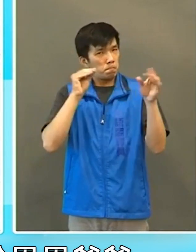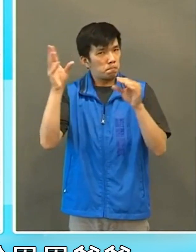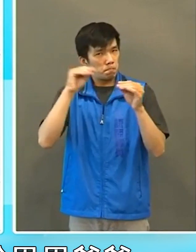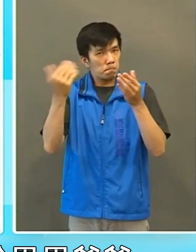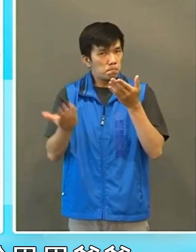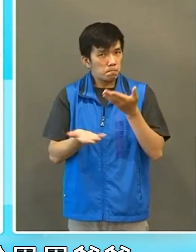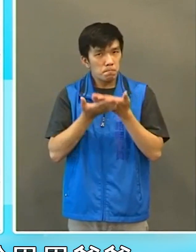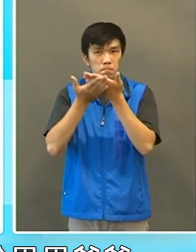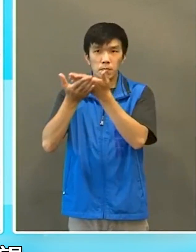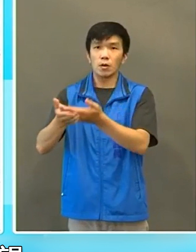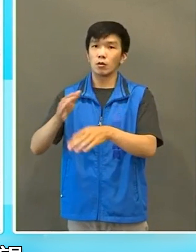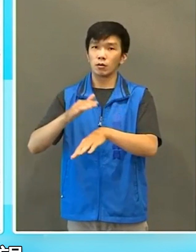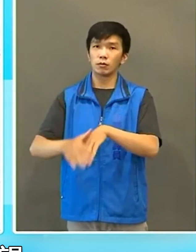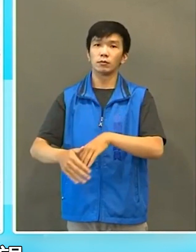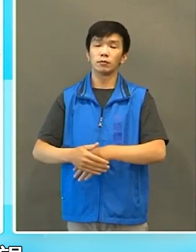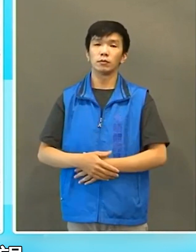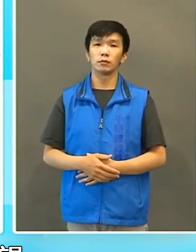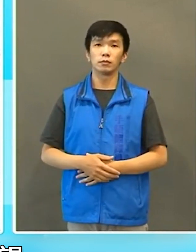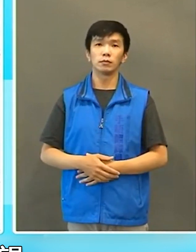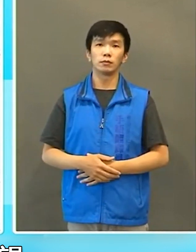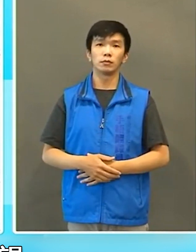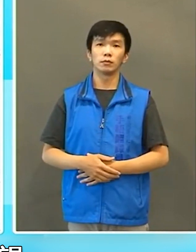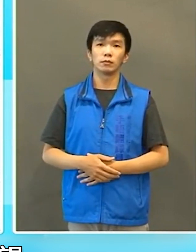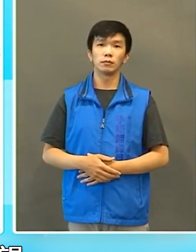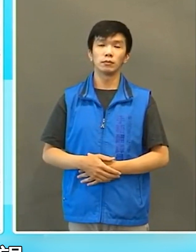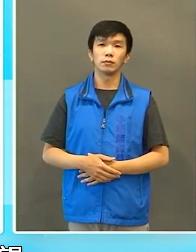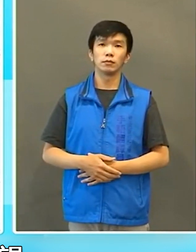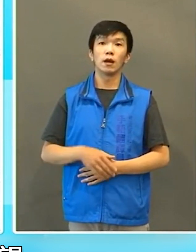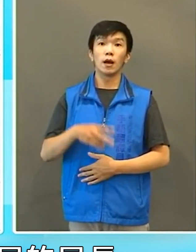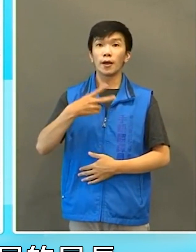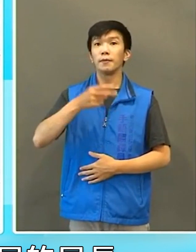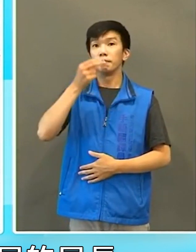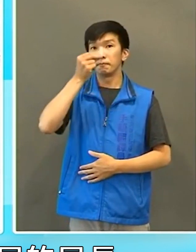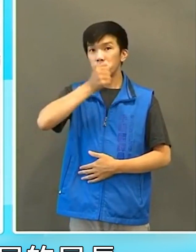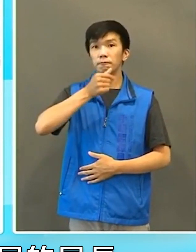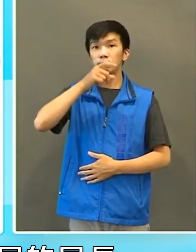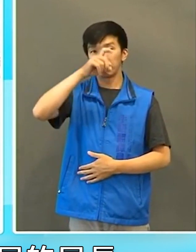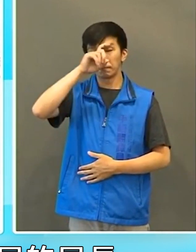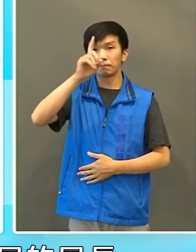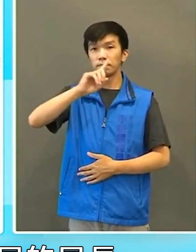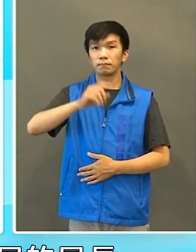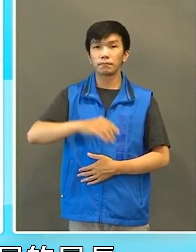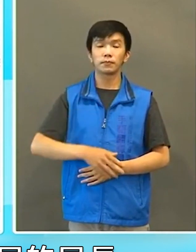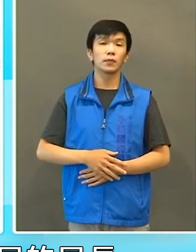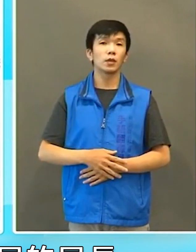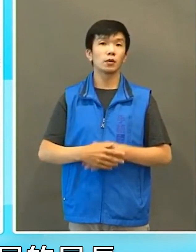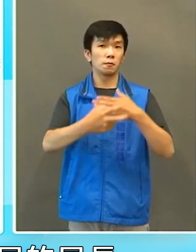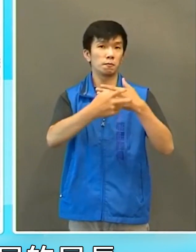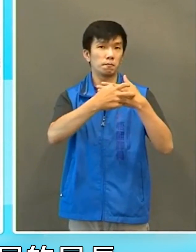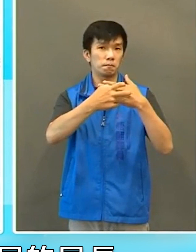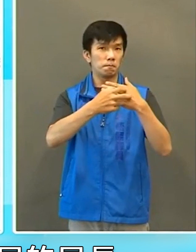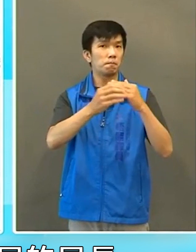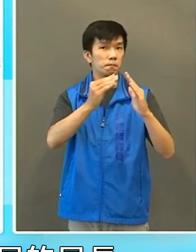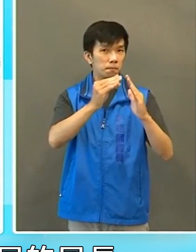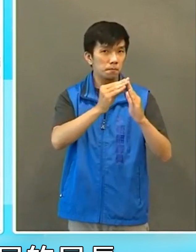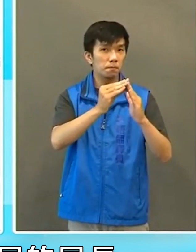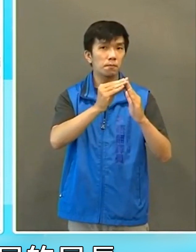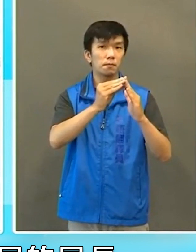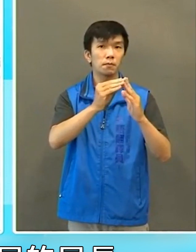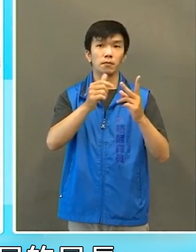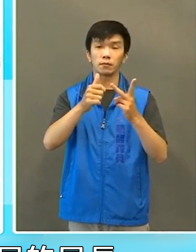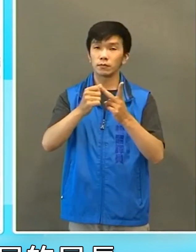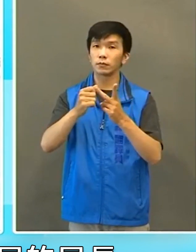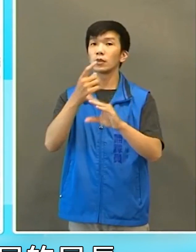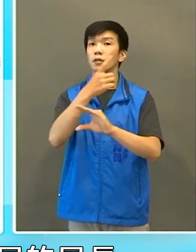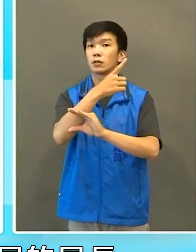爸。尤其我特别希望由卫生局跟消